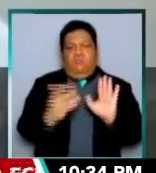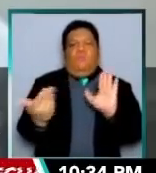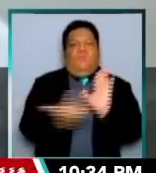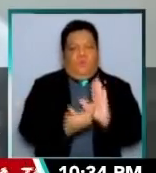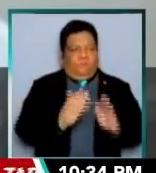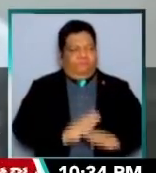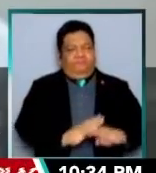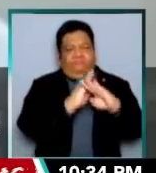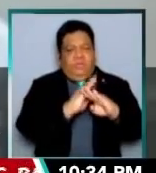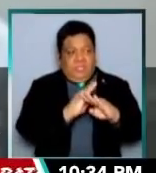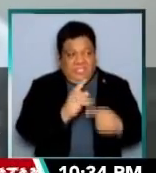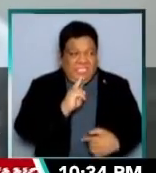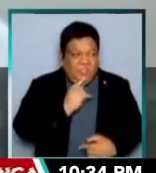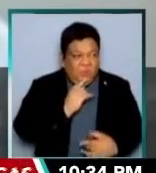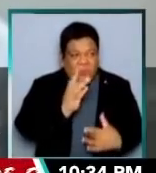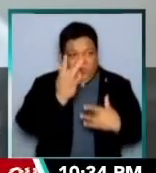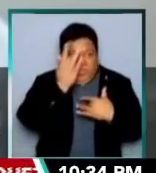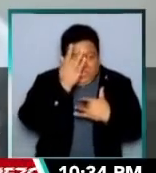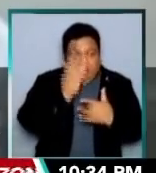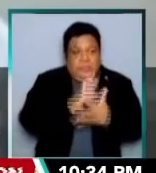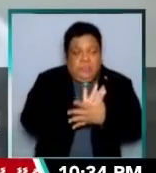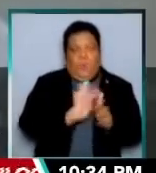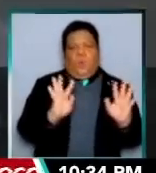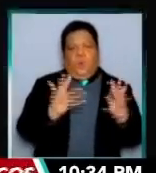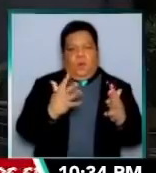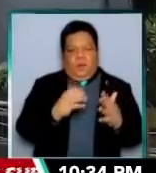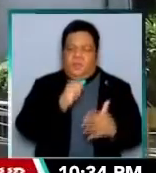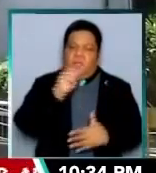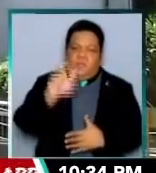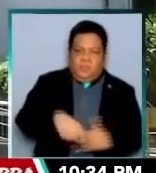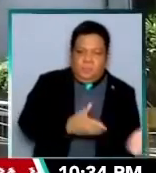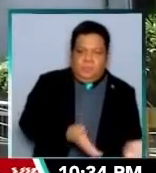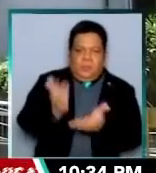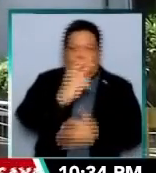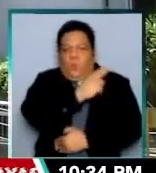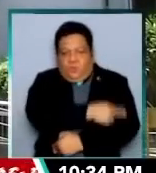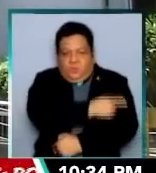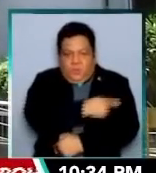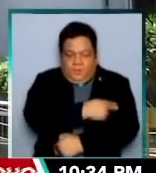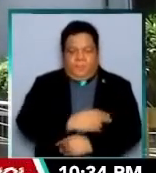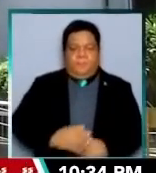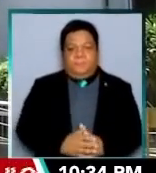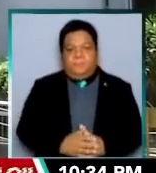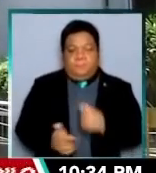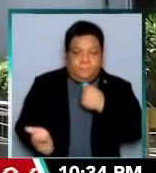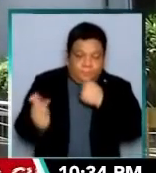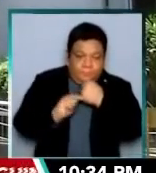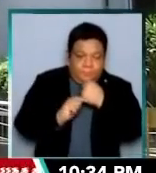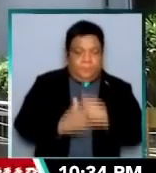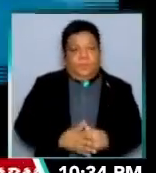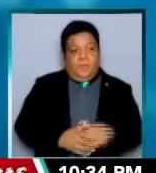critical cases and preventing hospitalization and deaths. Sa Cavite, sumipa na sa mahigit 13,000 ang